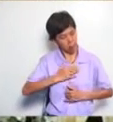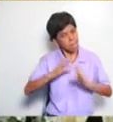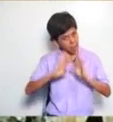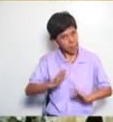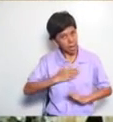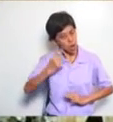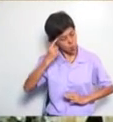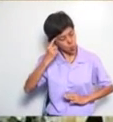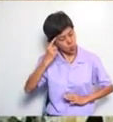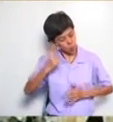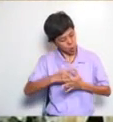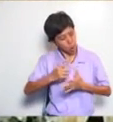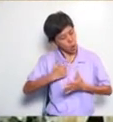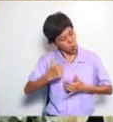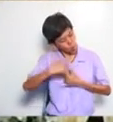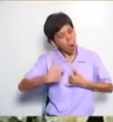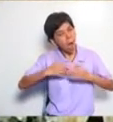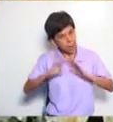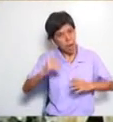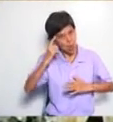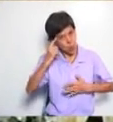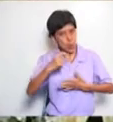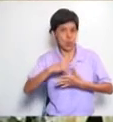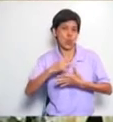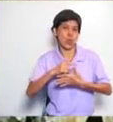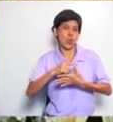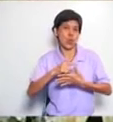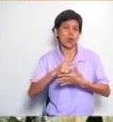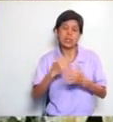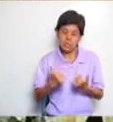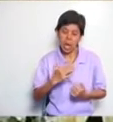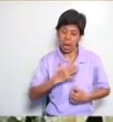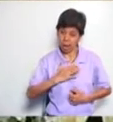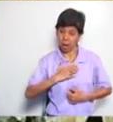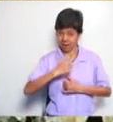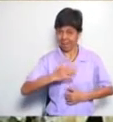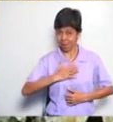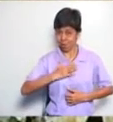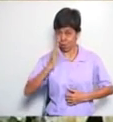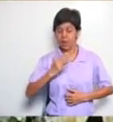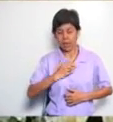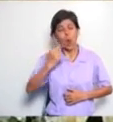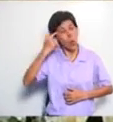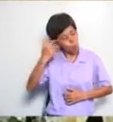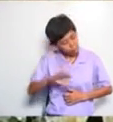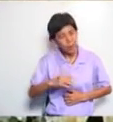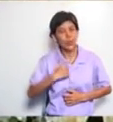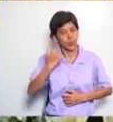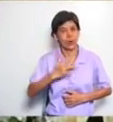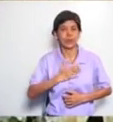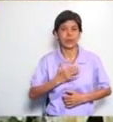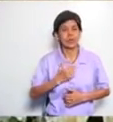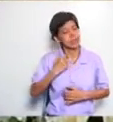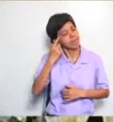องรู้จักว่าอย่างไร ขณาดนี้กระจอกบุรุยอย่ผม ได้คำตอบท troop ผมไม่